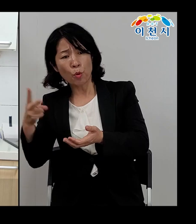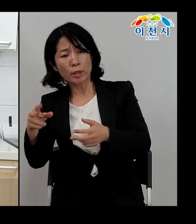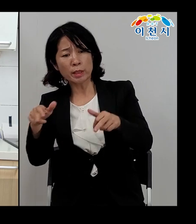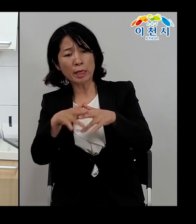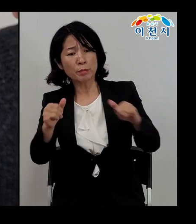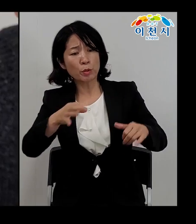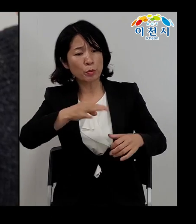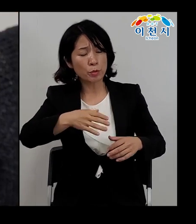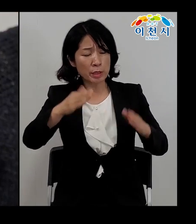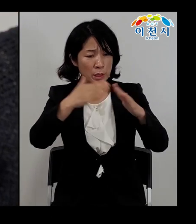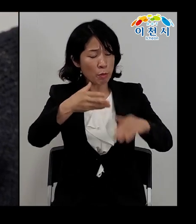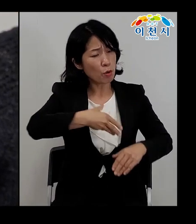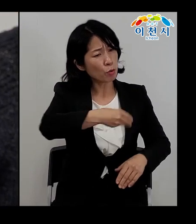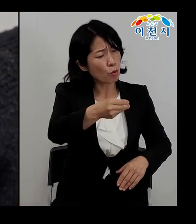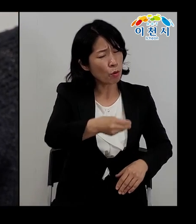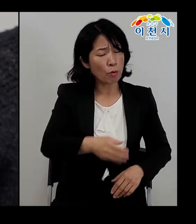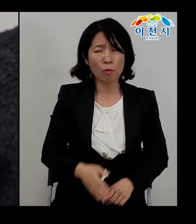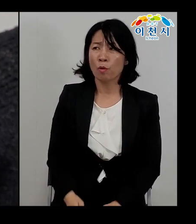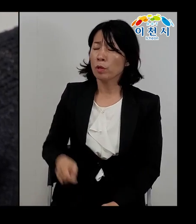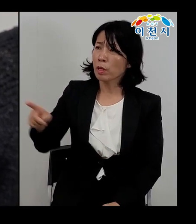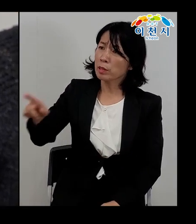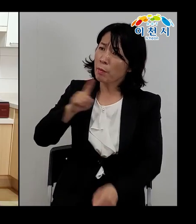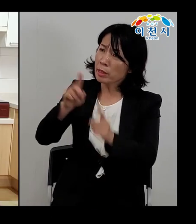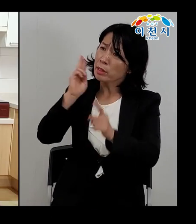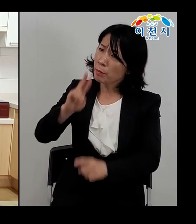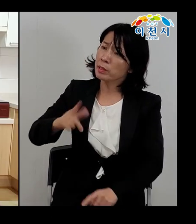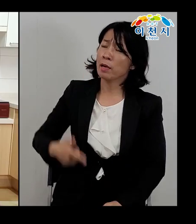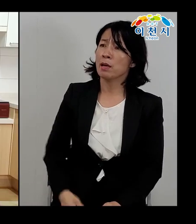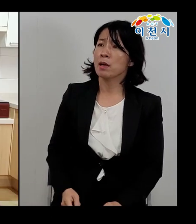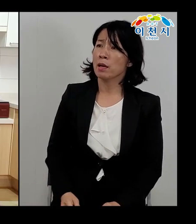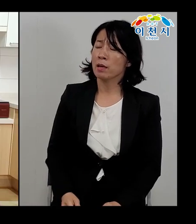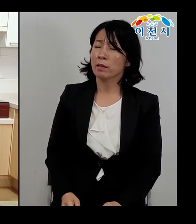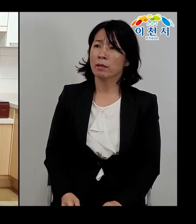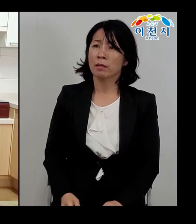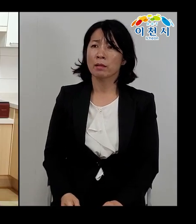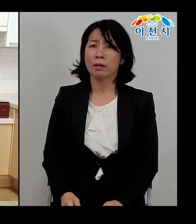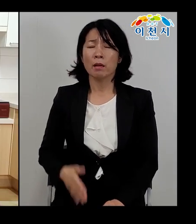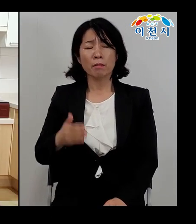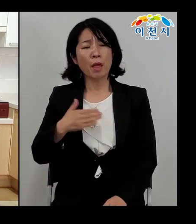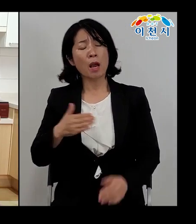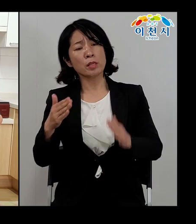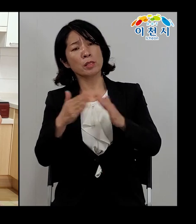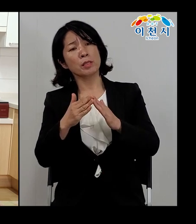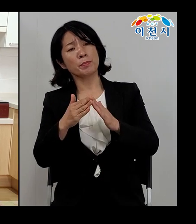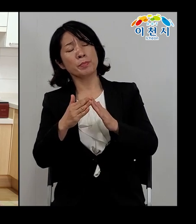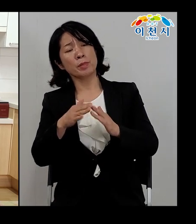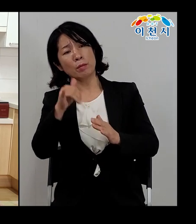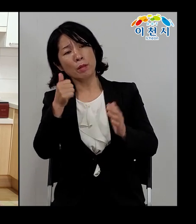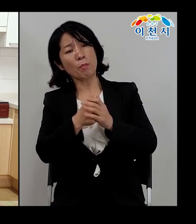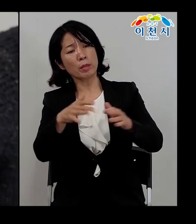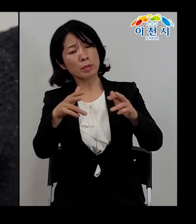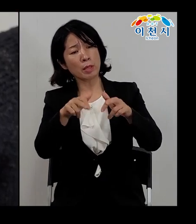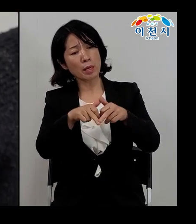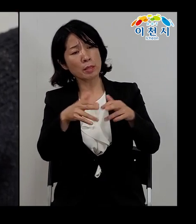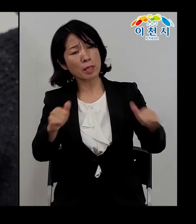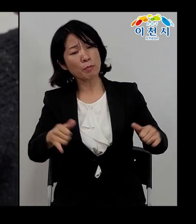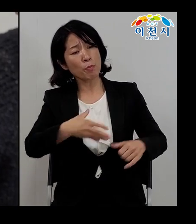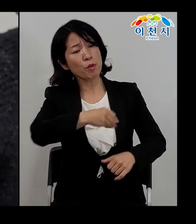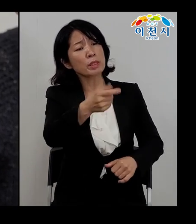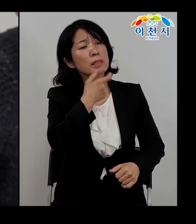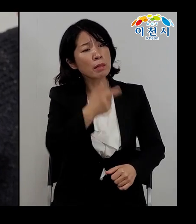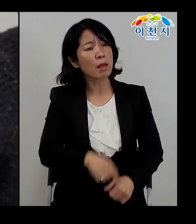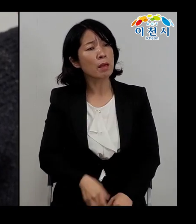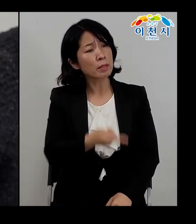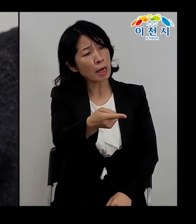장애자를 받으라고요? 좀 말씀 심하신 거 아니에요? 무슨 말이 심해? 내가 내 집에 장애자를 안 받겠다는데 뭐 그쪽이